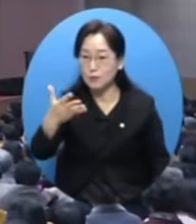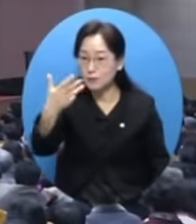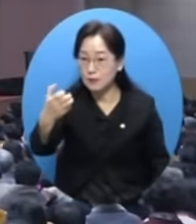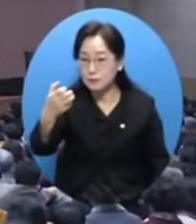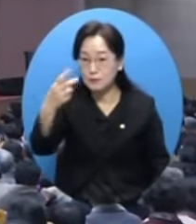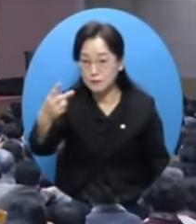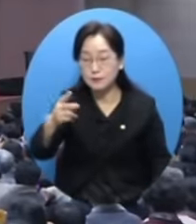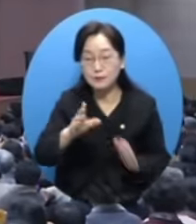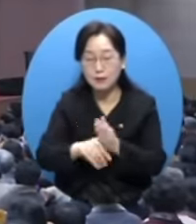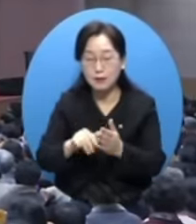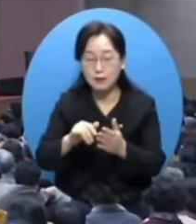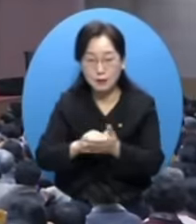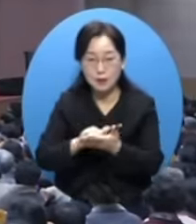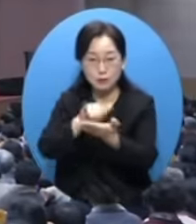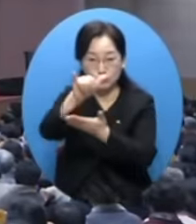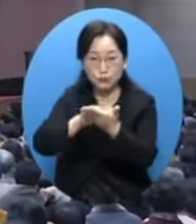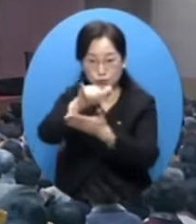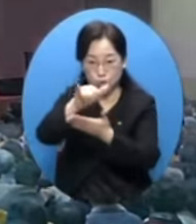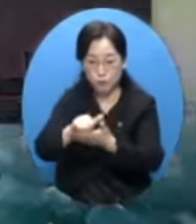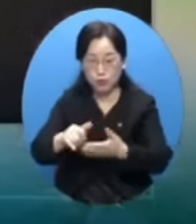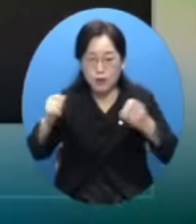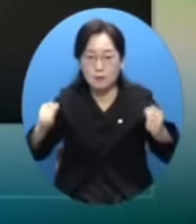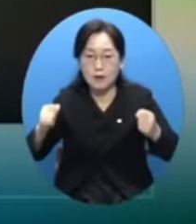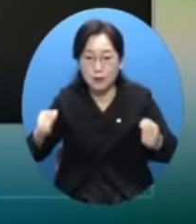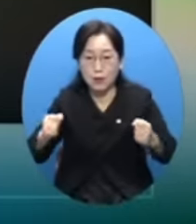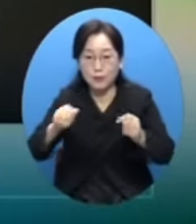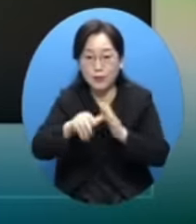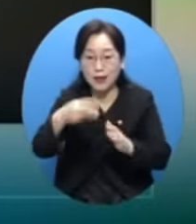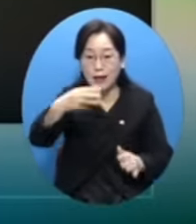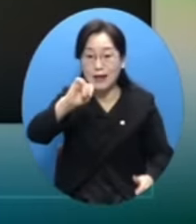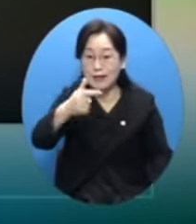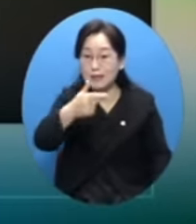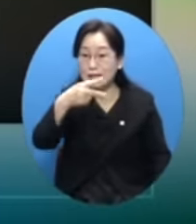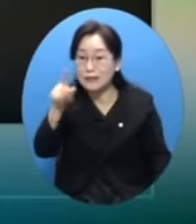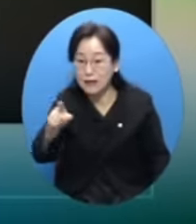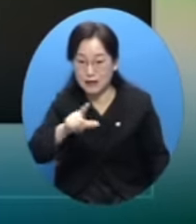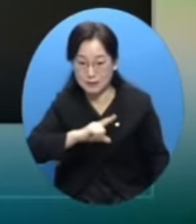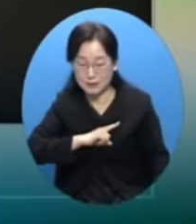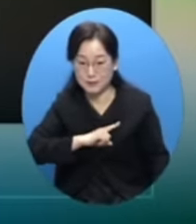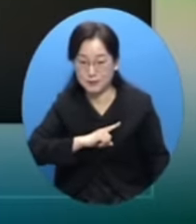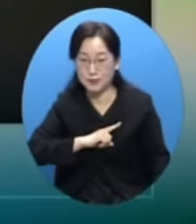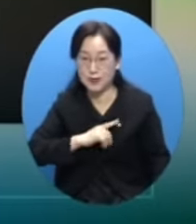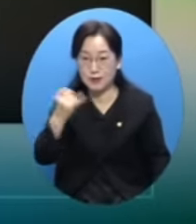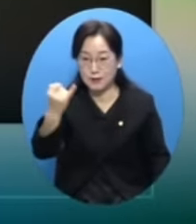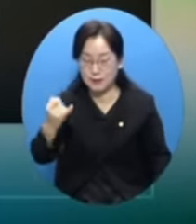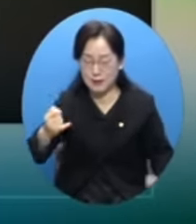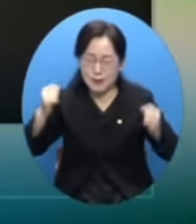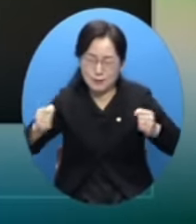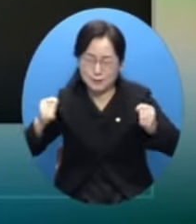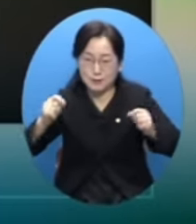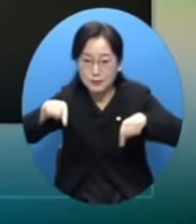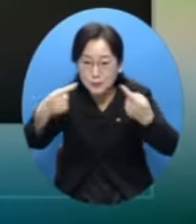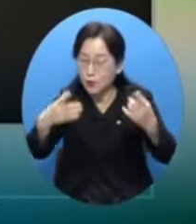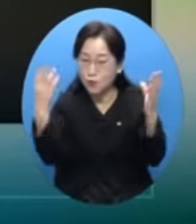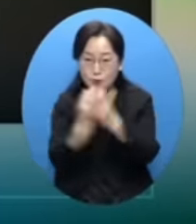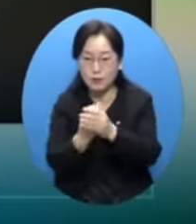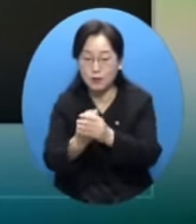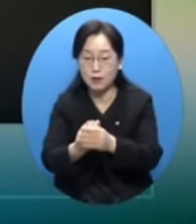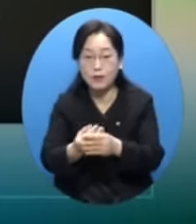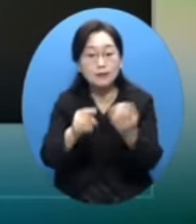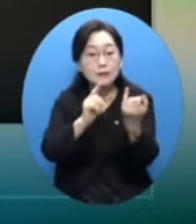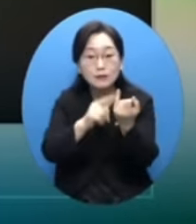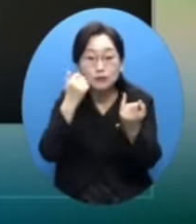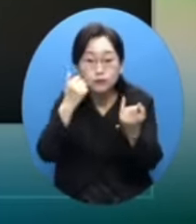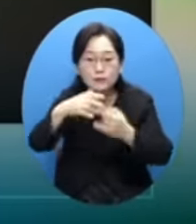1982년 뉴욕 마라톤 때 린다 다운이라고 하는 여성이 참석해서 이 마라톤을 완주합니다. 그녀는 신체